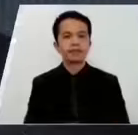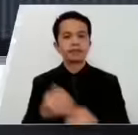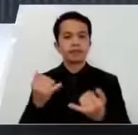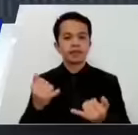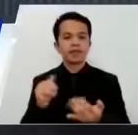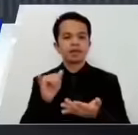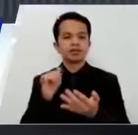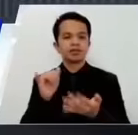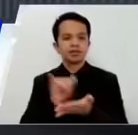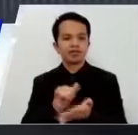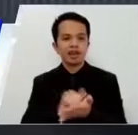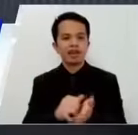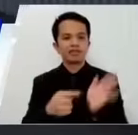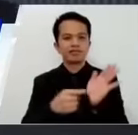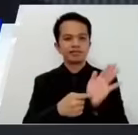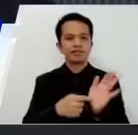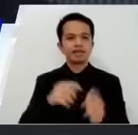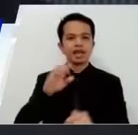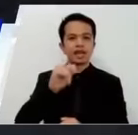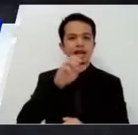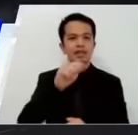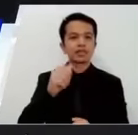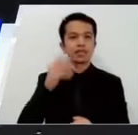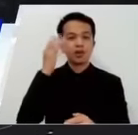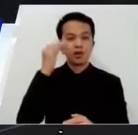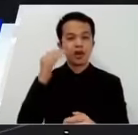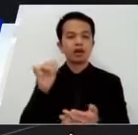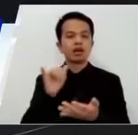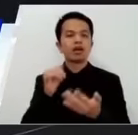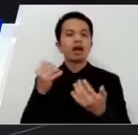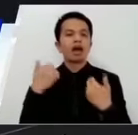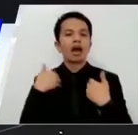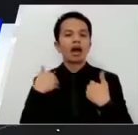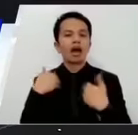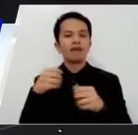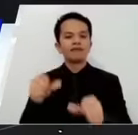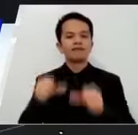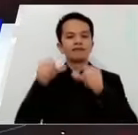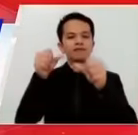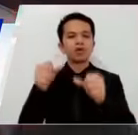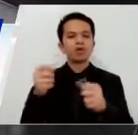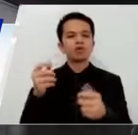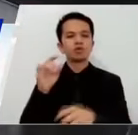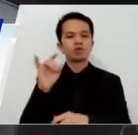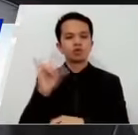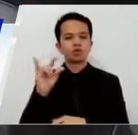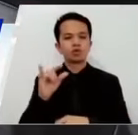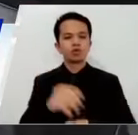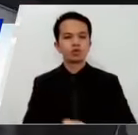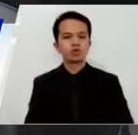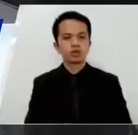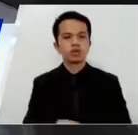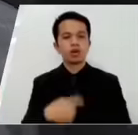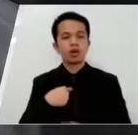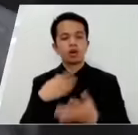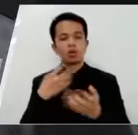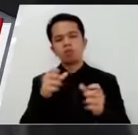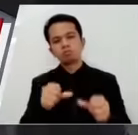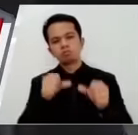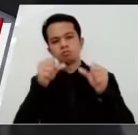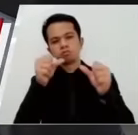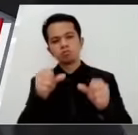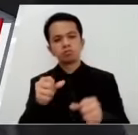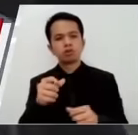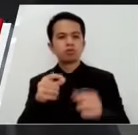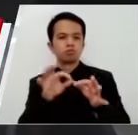naman si Cassie Legaspi matapos ang umano'y cryptic post niya sa Instagram stories. I just want to post lyrics sa song,